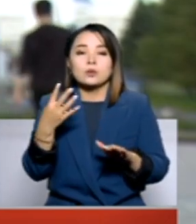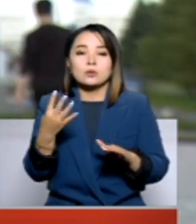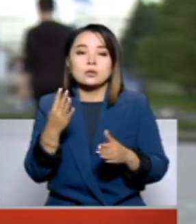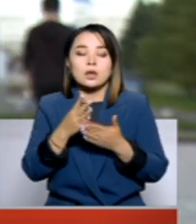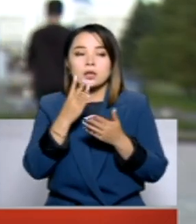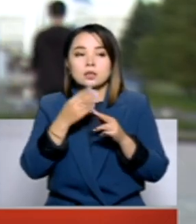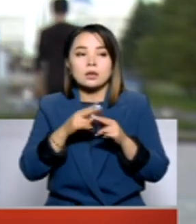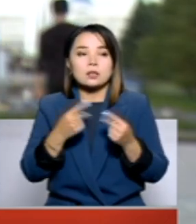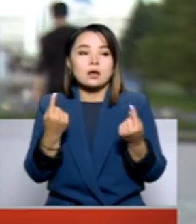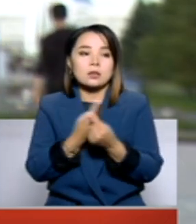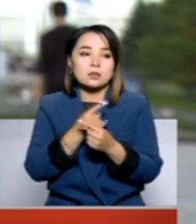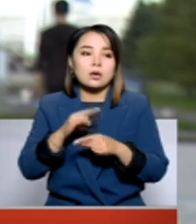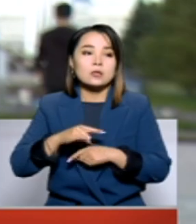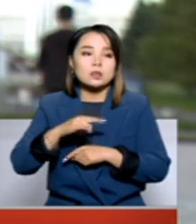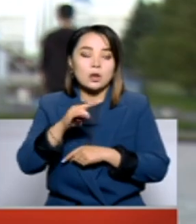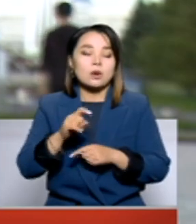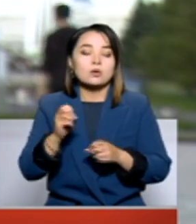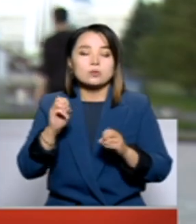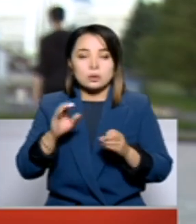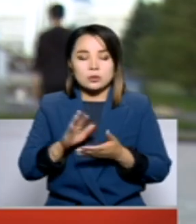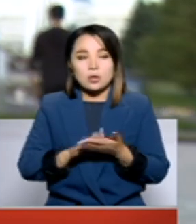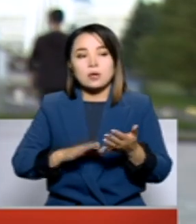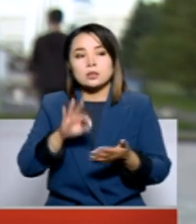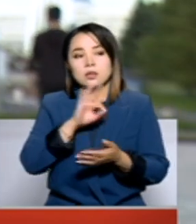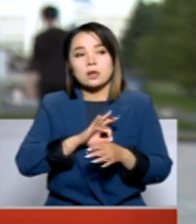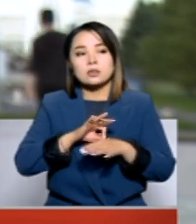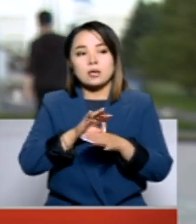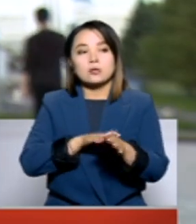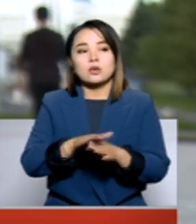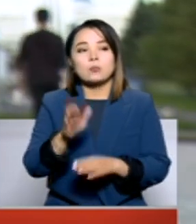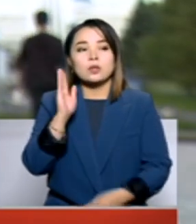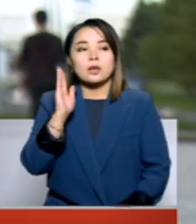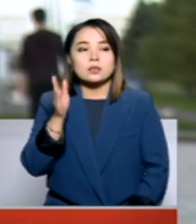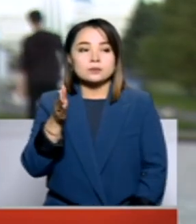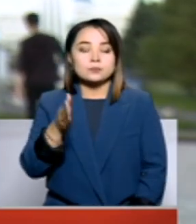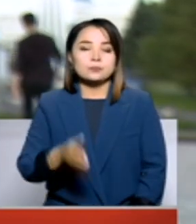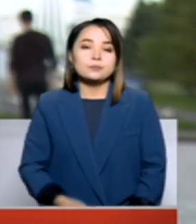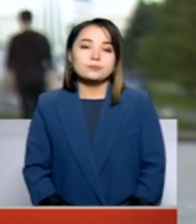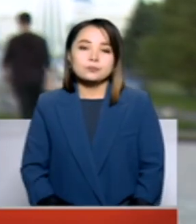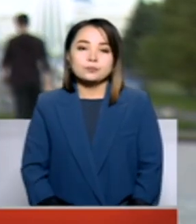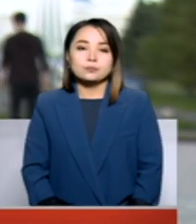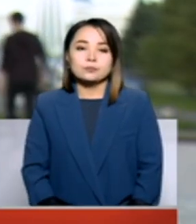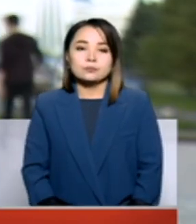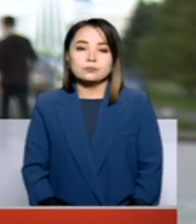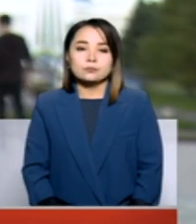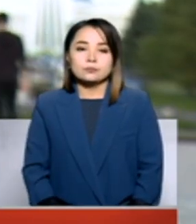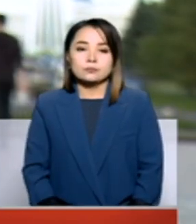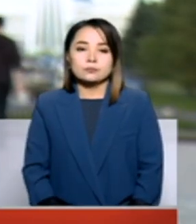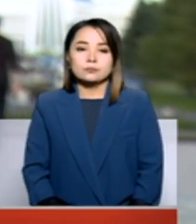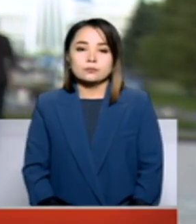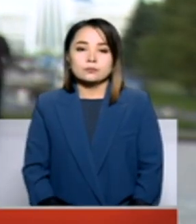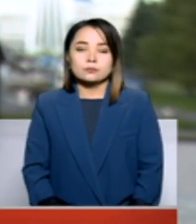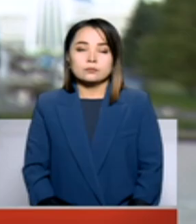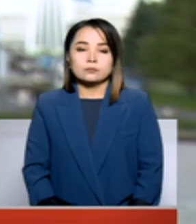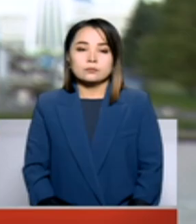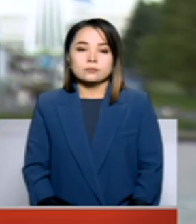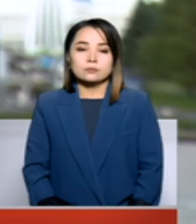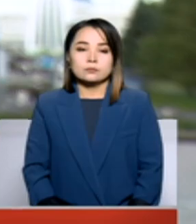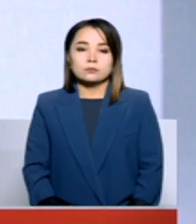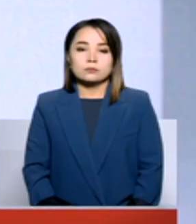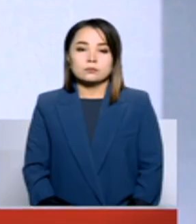қатынайтын болады. Бұл туризмді дамыту үшін де тиімді. Айя Мүтәлі, Бақтияр Омар, Айдана Қуантқан, Қазақстан ұлттық арнасы, Астана.